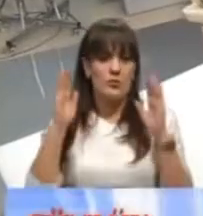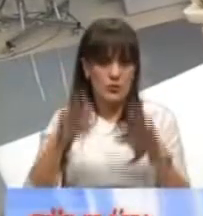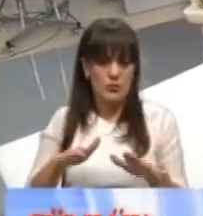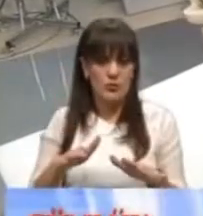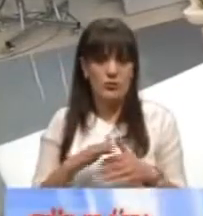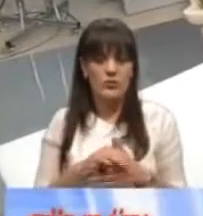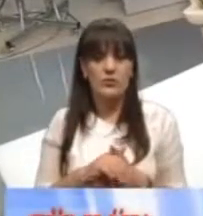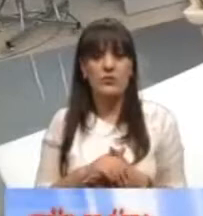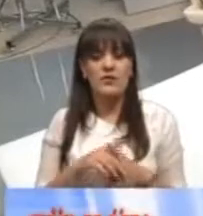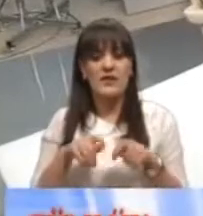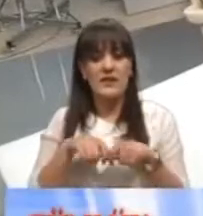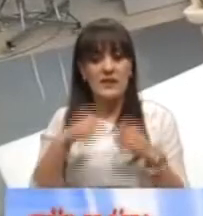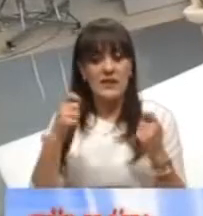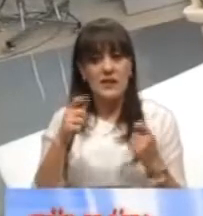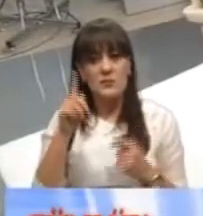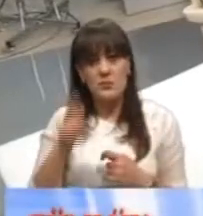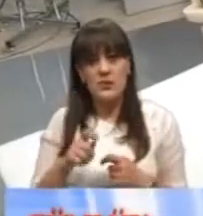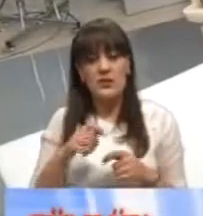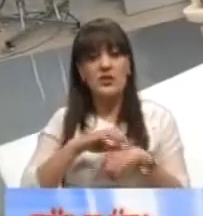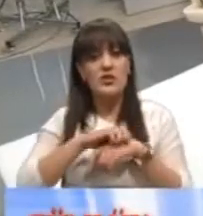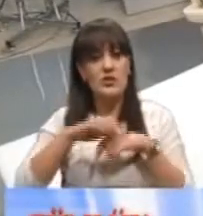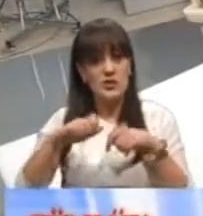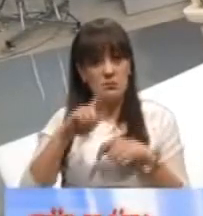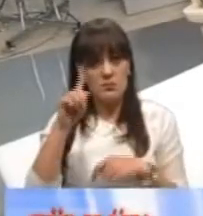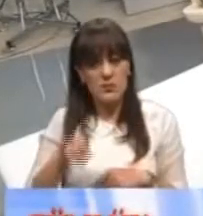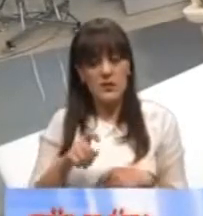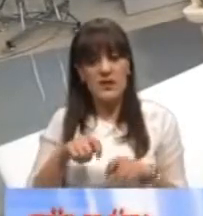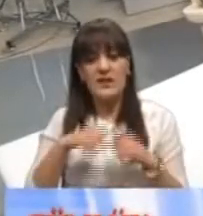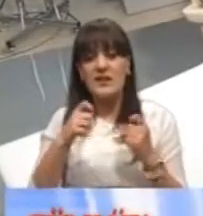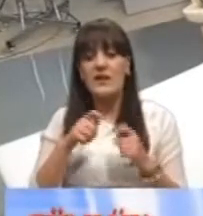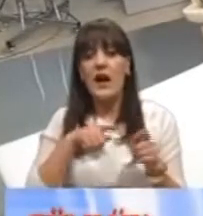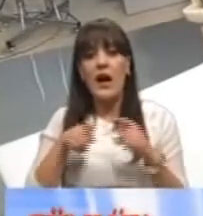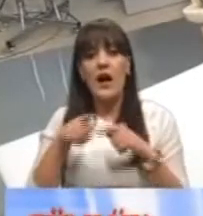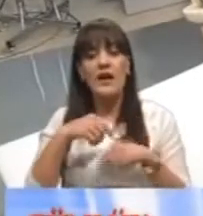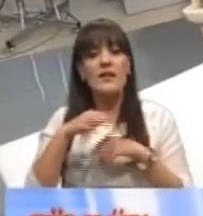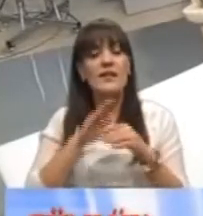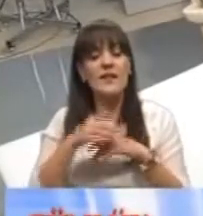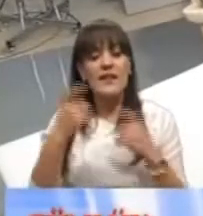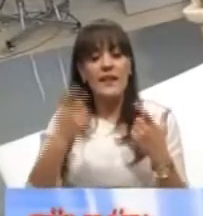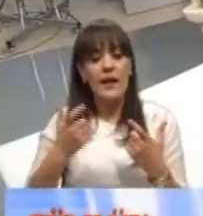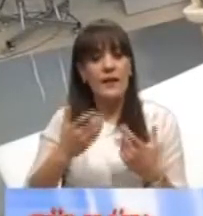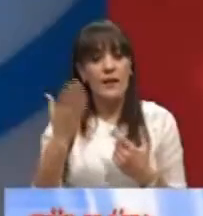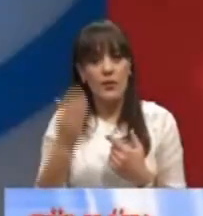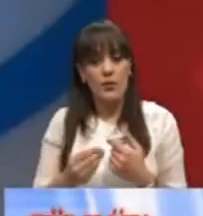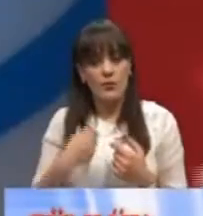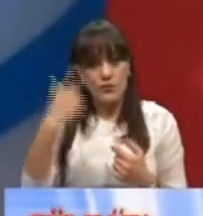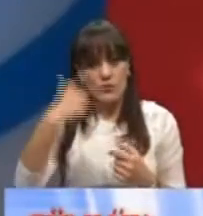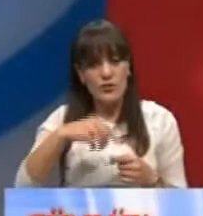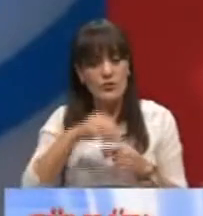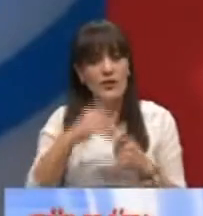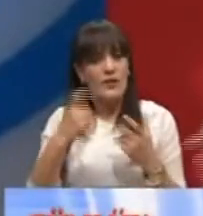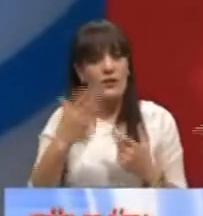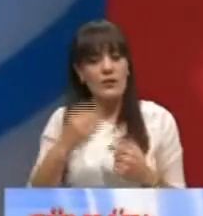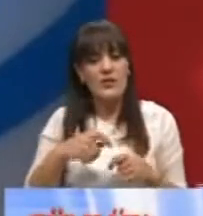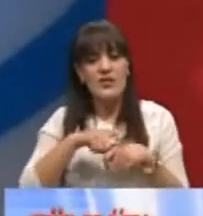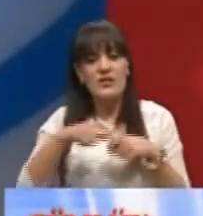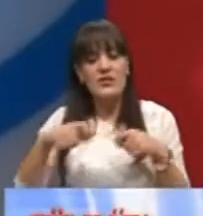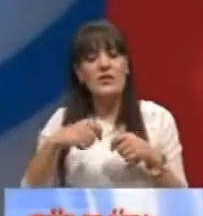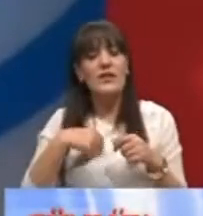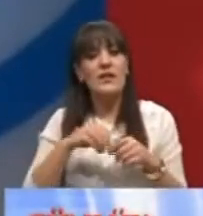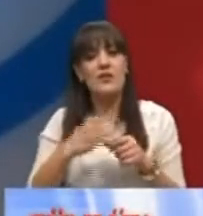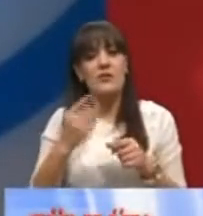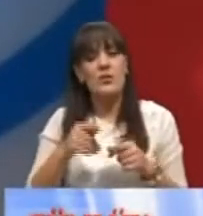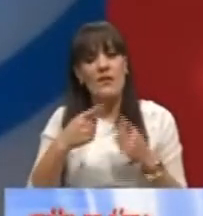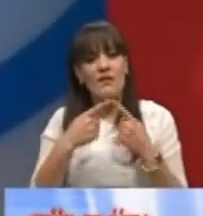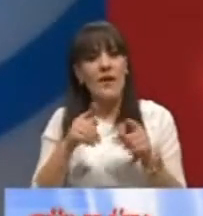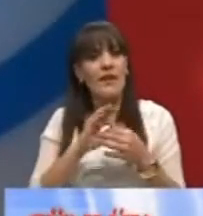Düştük. Kırık mı, çıkık mı? Kırık hangi bölgede olur, vücudun hangi bölgesinde olur? Çıkık nasıl oluşur? Bunların farklarını